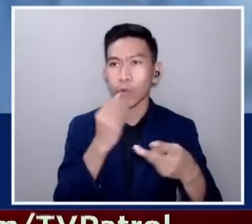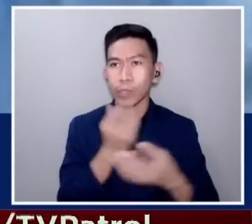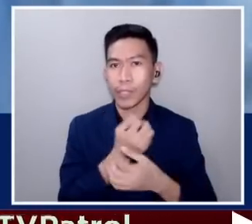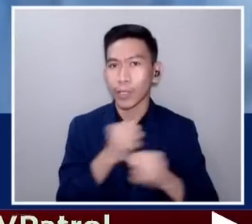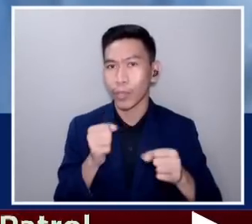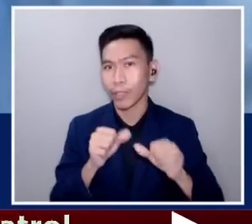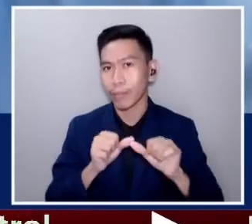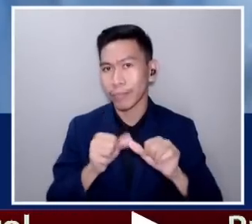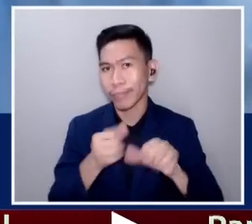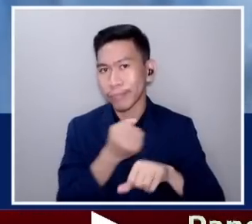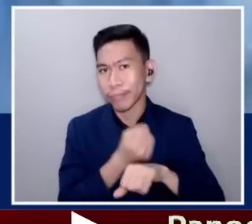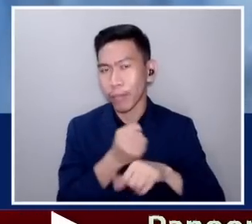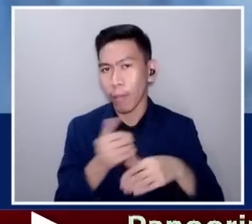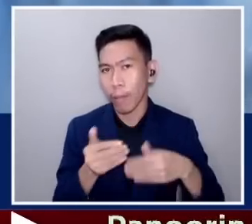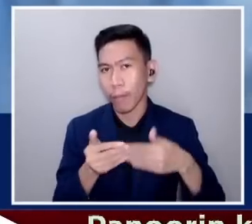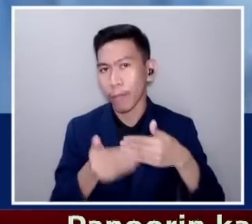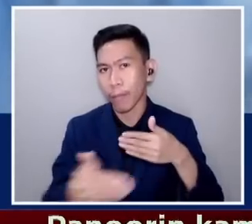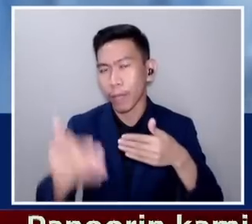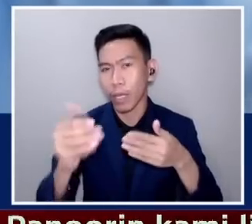ay